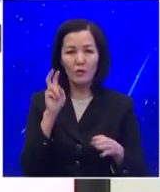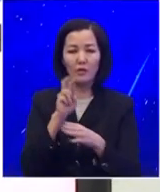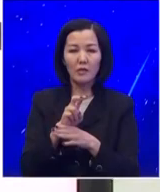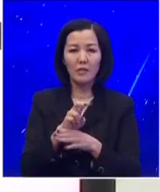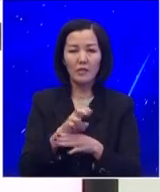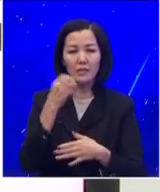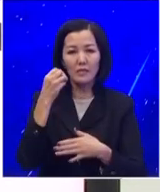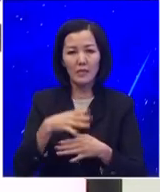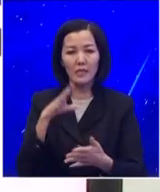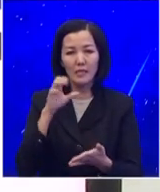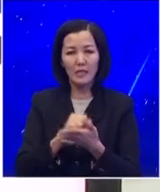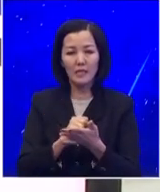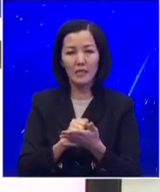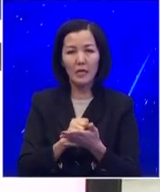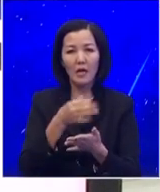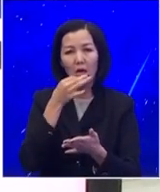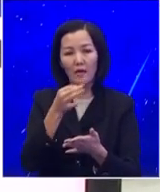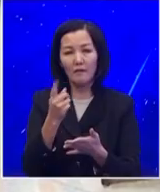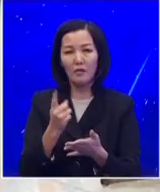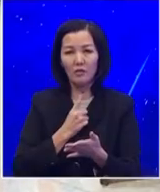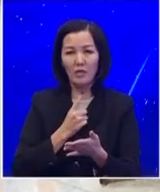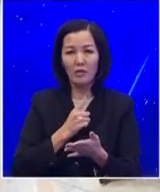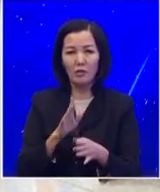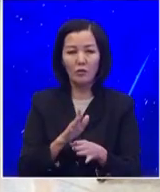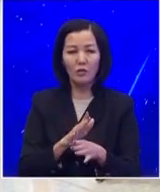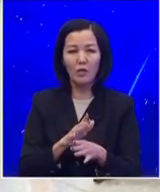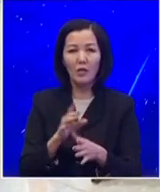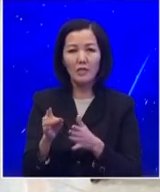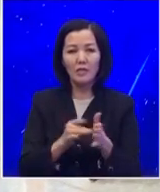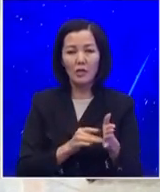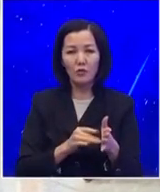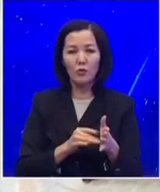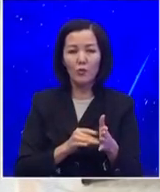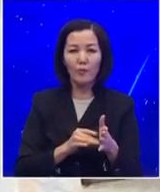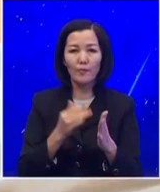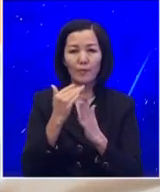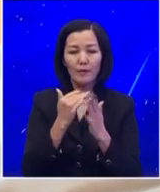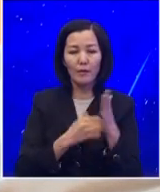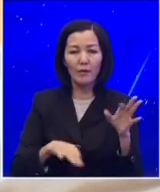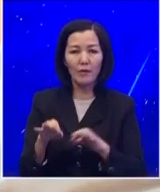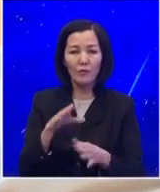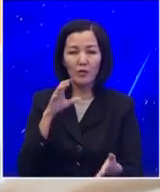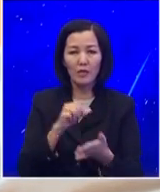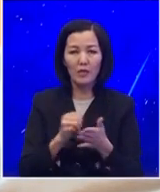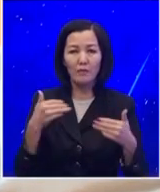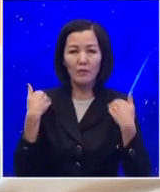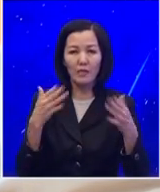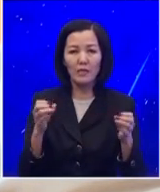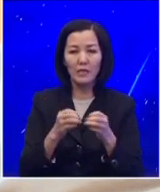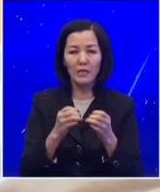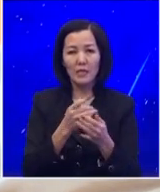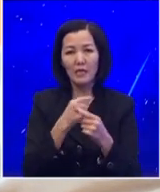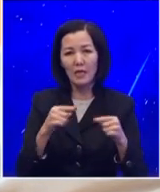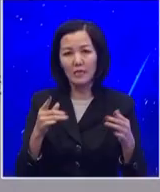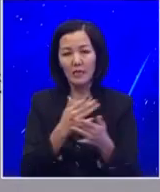городской центр занятости. И ждать ответа от специалистов ему долго не пришлось. По программе «Дорожная карта занятости» мужчине предложили десятки вакансий.